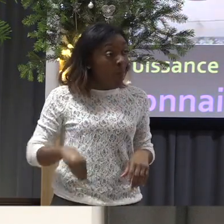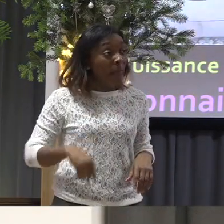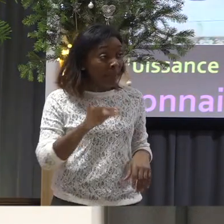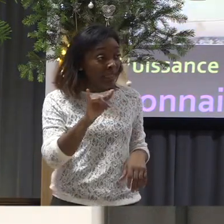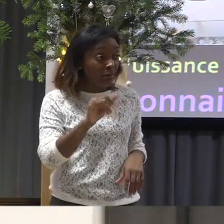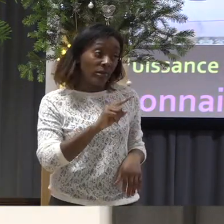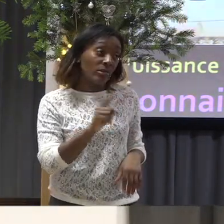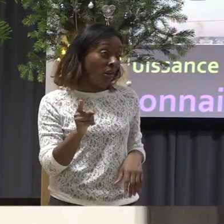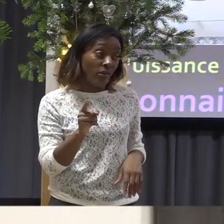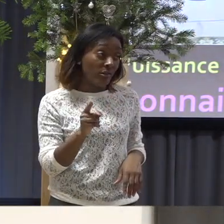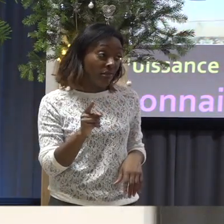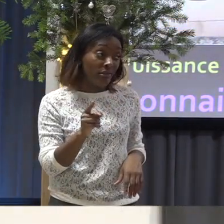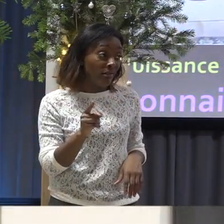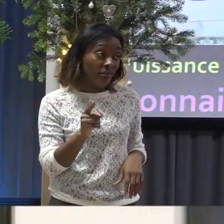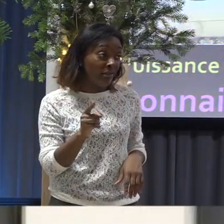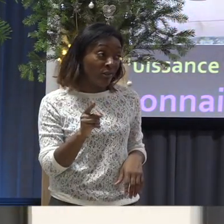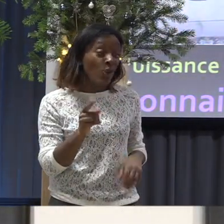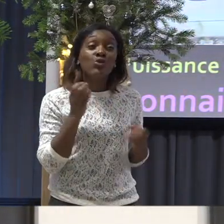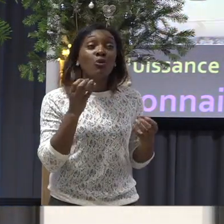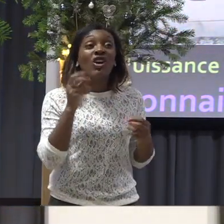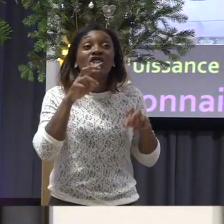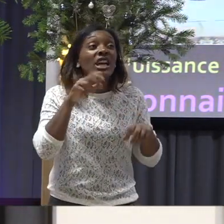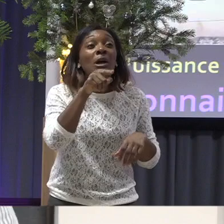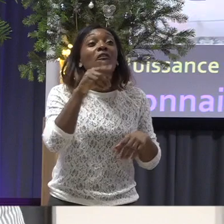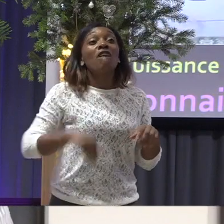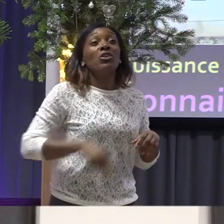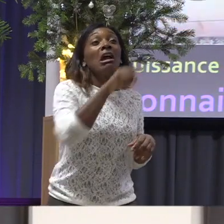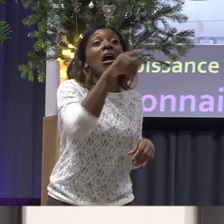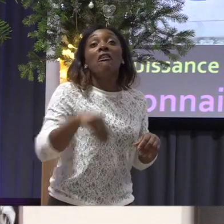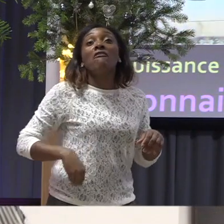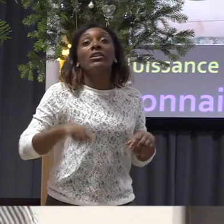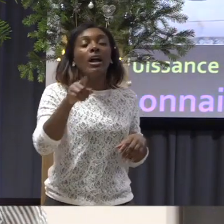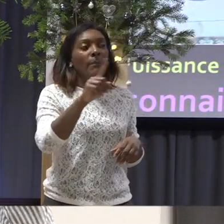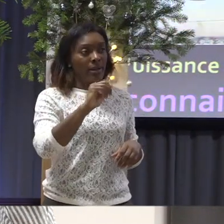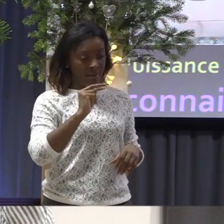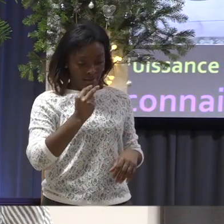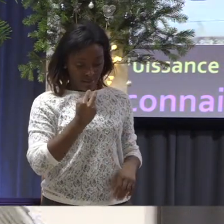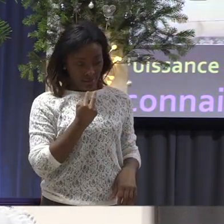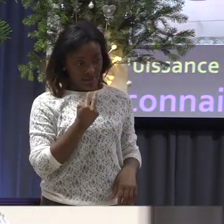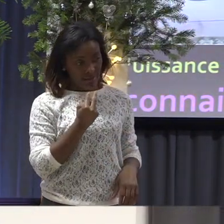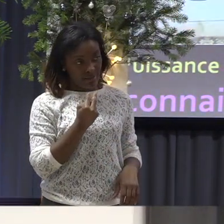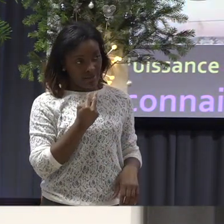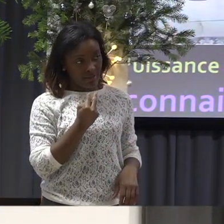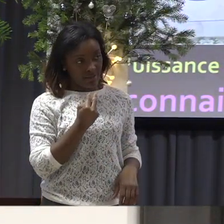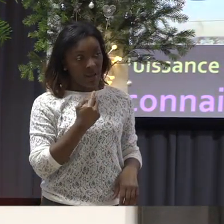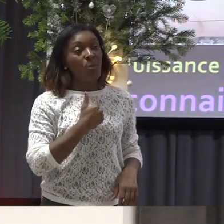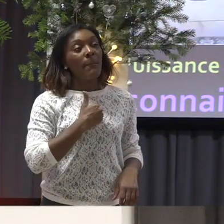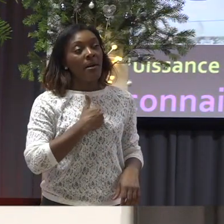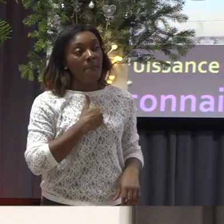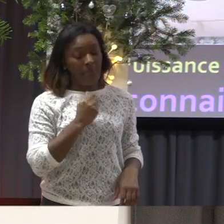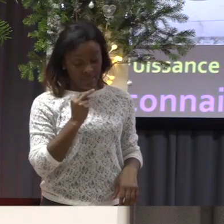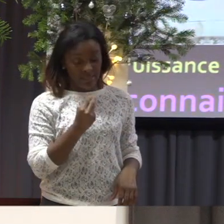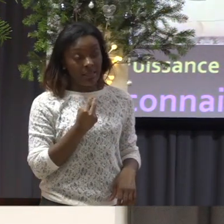Certes, nous pouvons toujours chercher une faute, une cause externe, mais qu'en est-il de la cause interne que nous sommes?